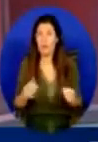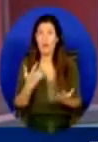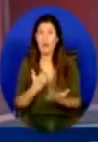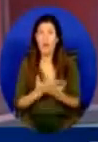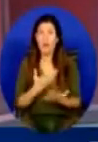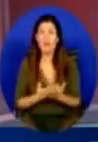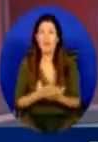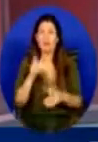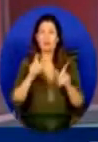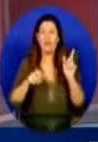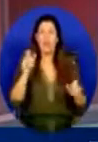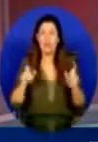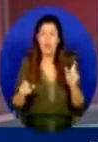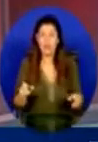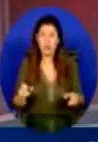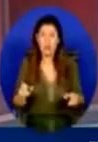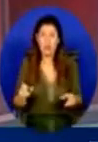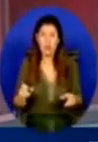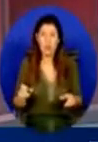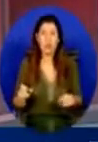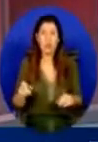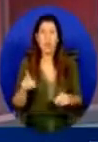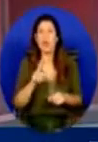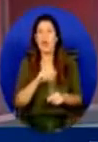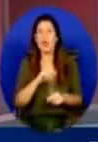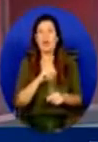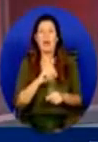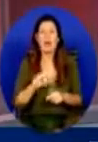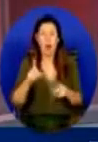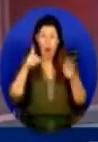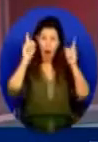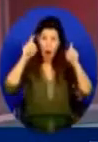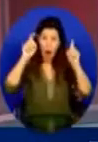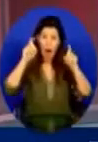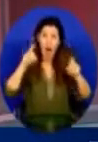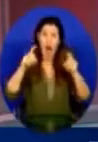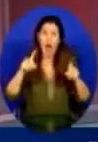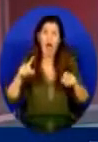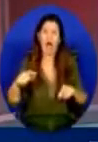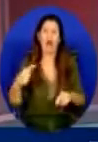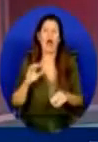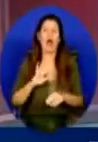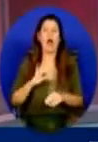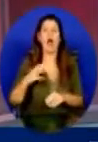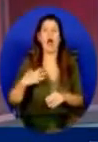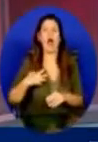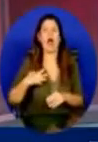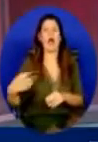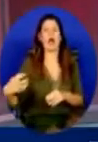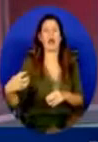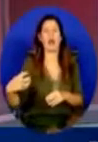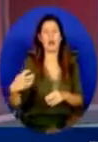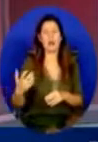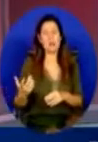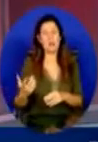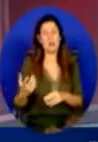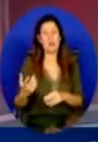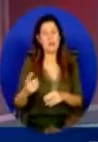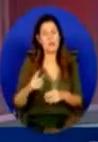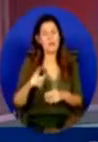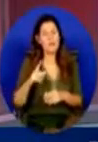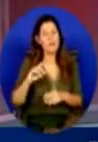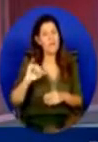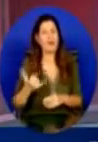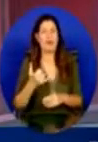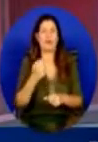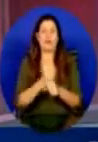לא גומרים את עצמם באיזה מיזם קפיטליסטי בסוגריים מדינת ישראל, אלא בונים פה חברת מופת. מה לנו ולזה